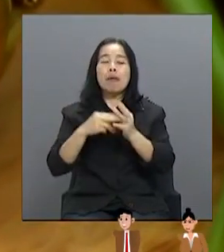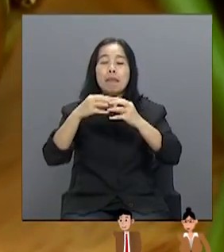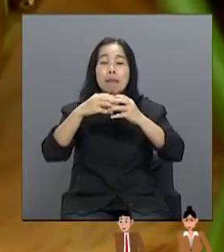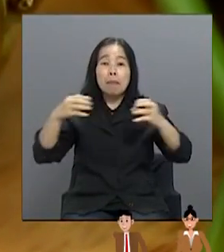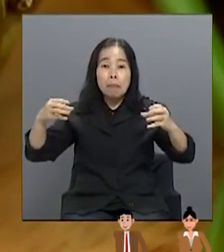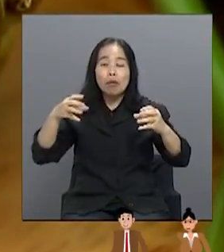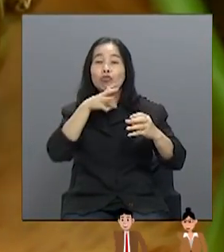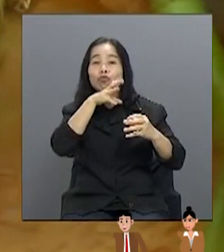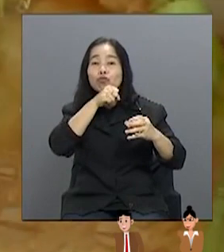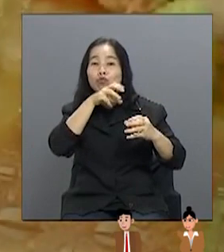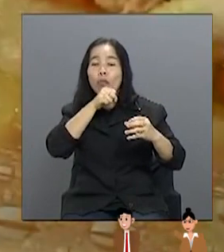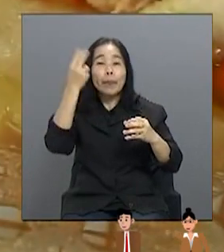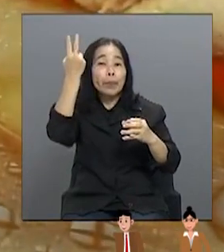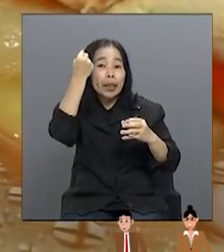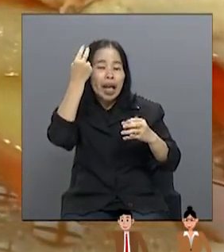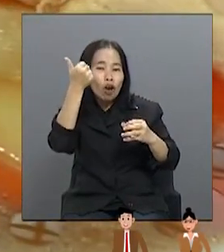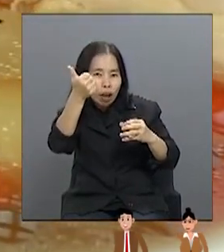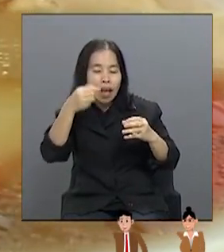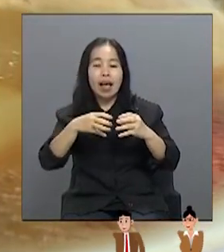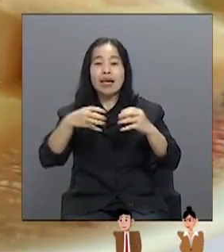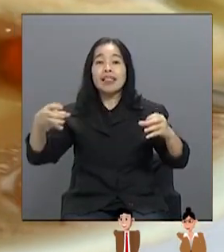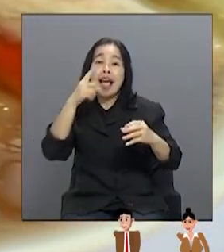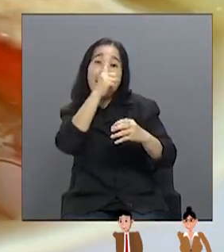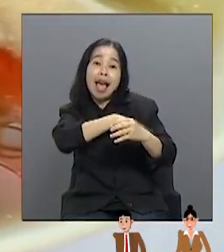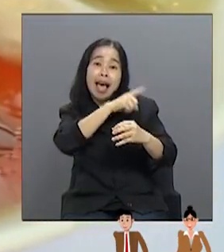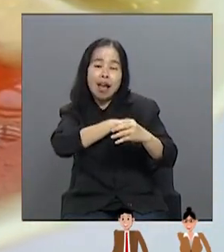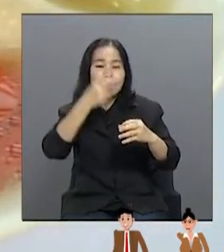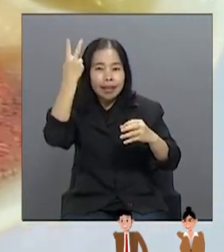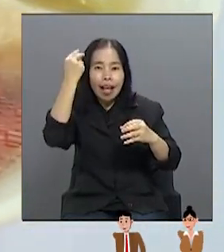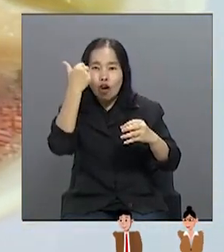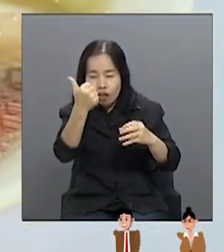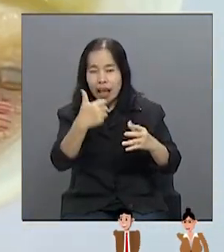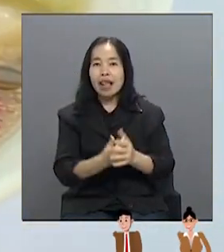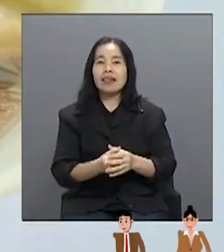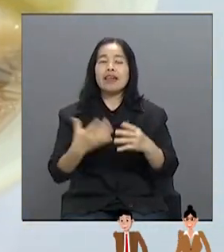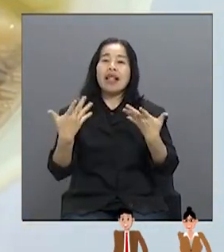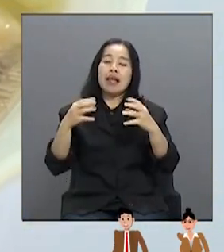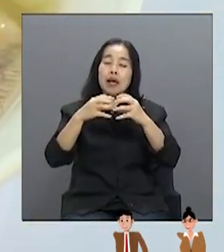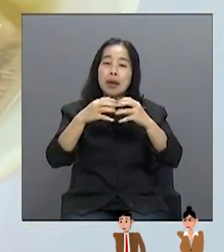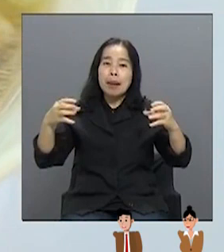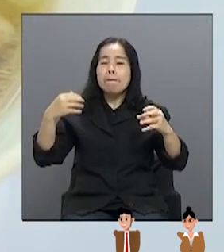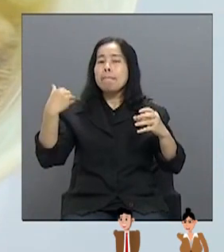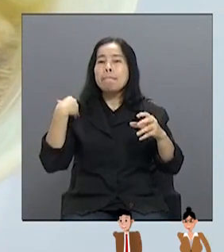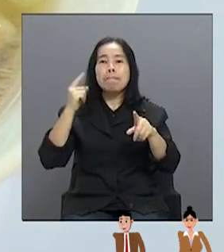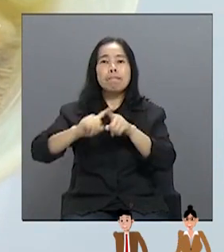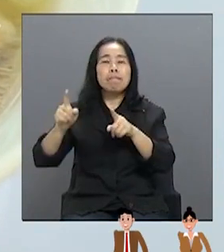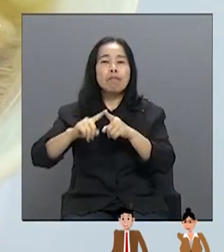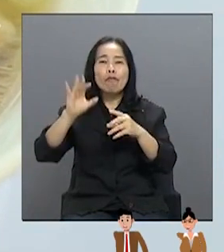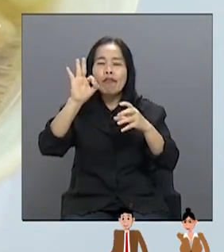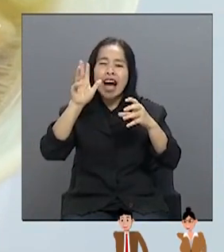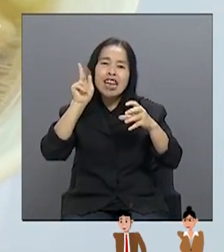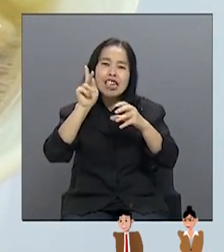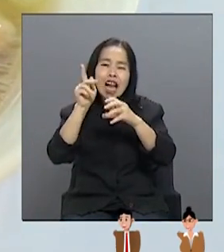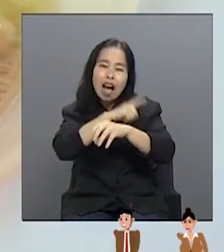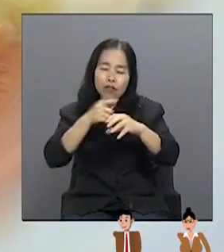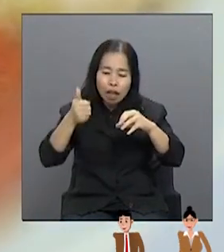ราจะทำซุปต้มซุปง่ายๆนะครับใส่ฟักใส่เห็ดหอมนะครับหรือทำยำเราก็กินเมนูเหล่านี้โอ้เป็นสิ่งเมนูเลยครับ